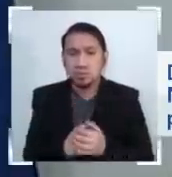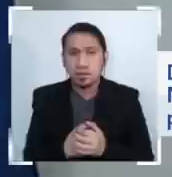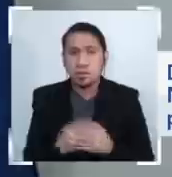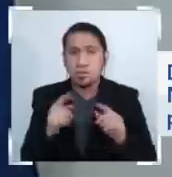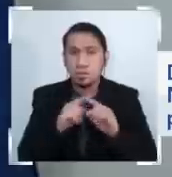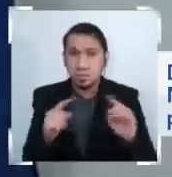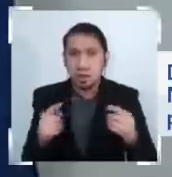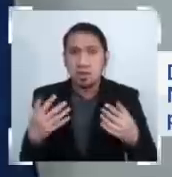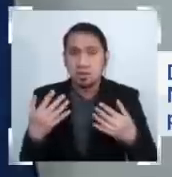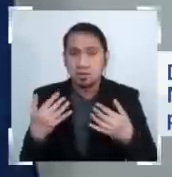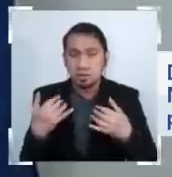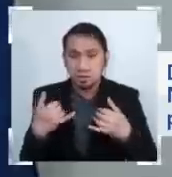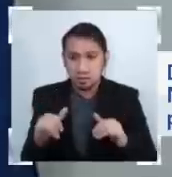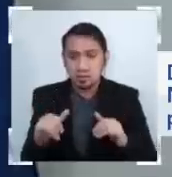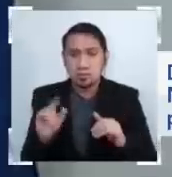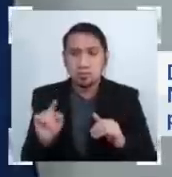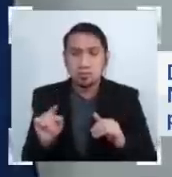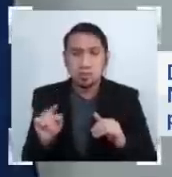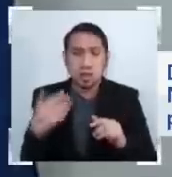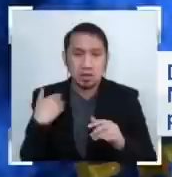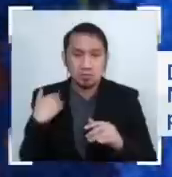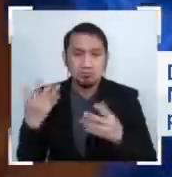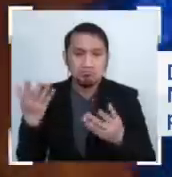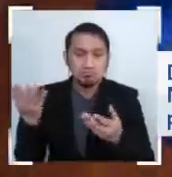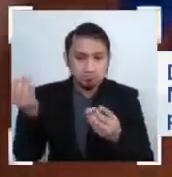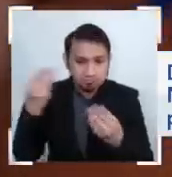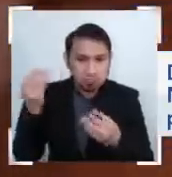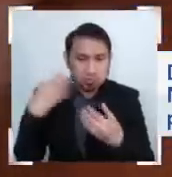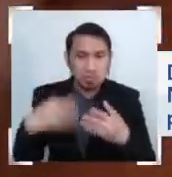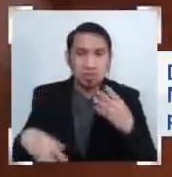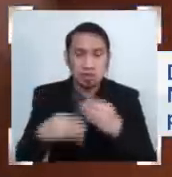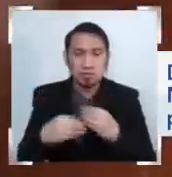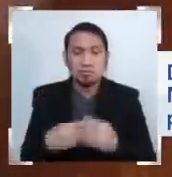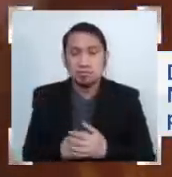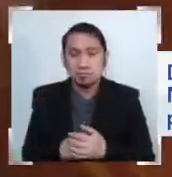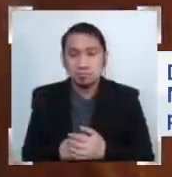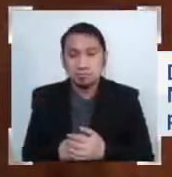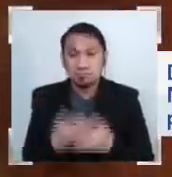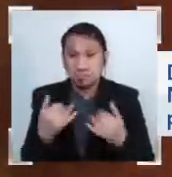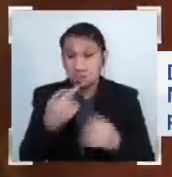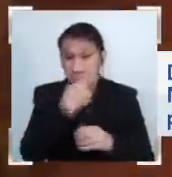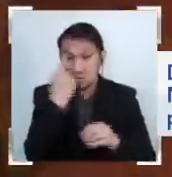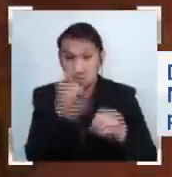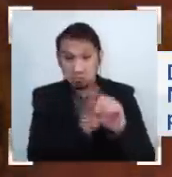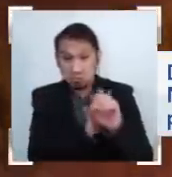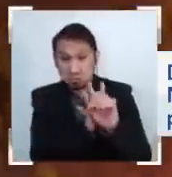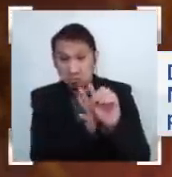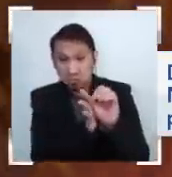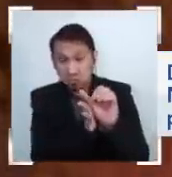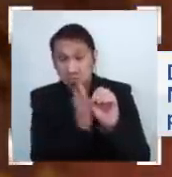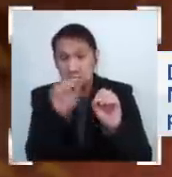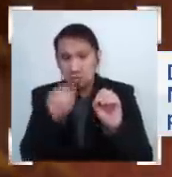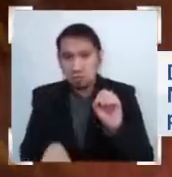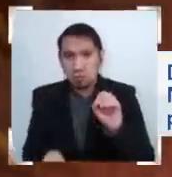rin yung antay pa tayo ng karagdagang informasyon. Pero dahil sa taglay nitong mutated spike proteins, pwedeng makalusot sa bisa